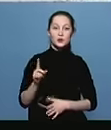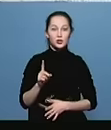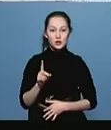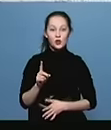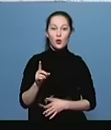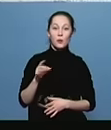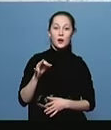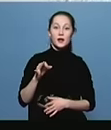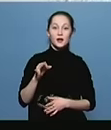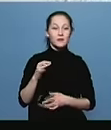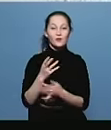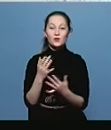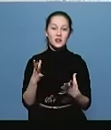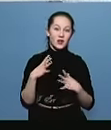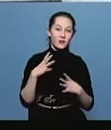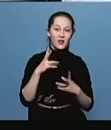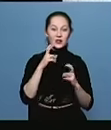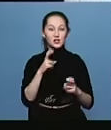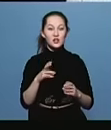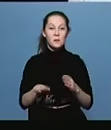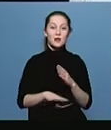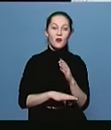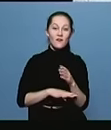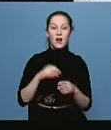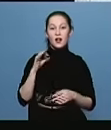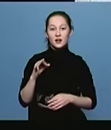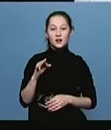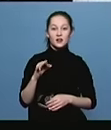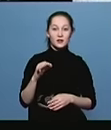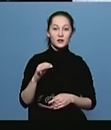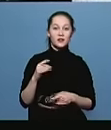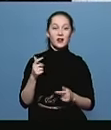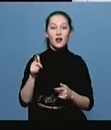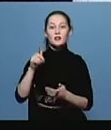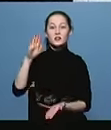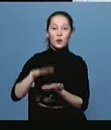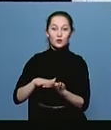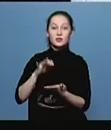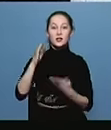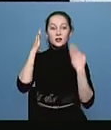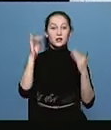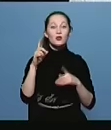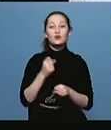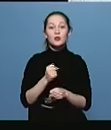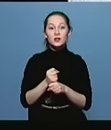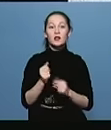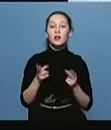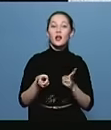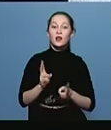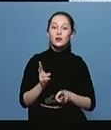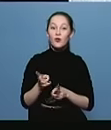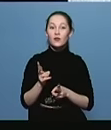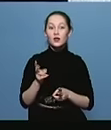кто откуда, всяко вот бывало. Все, в баллоне газ кончился опять, не знаешь, что, как готовить, и на